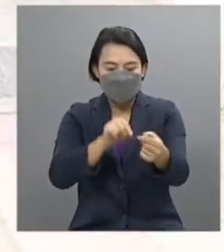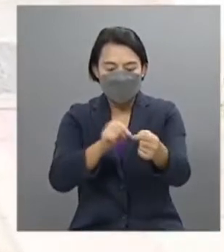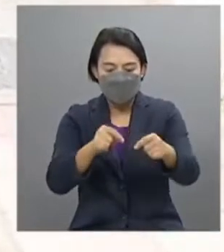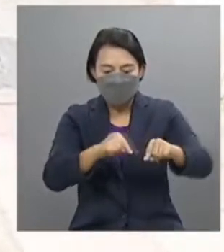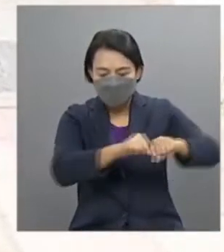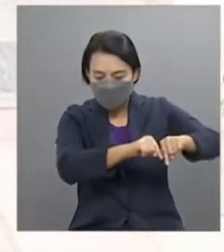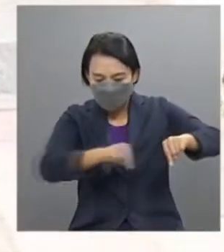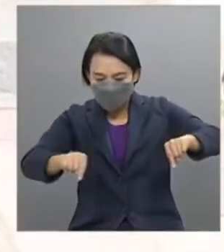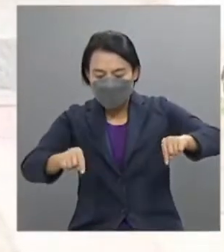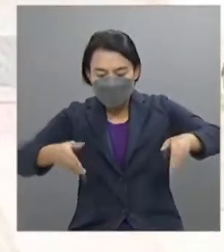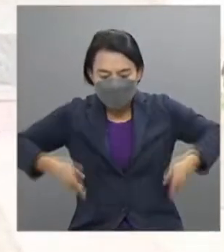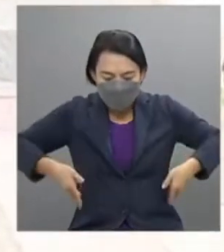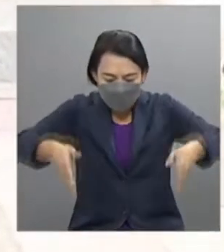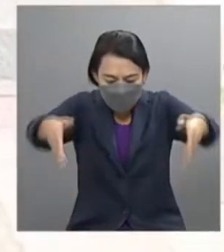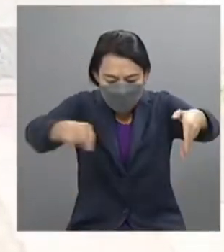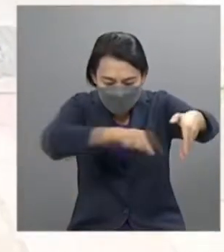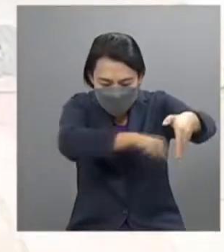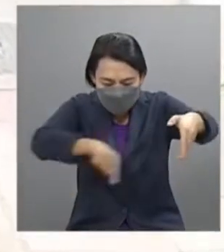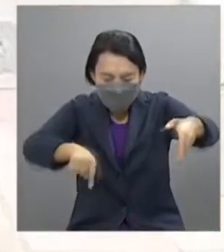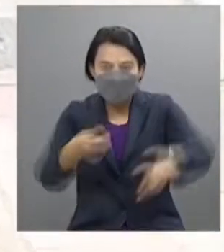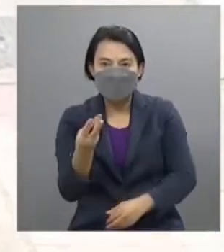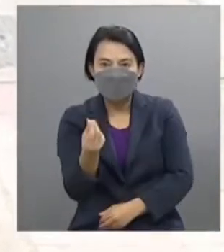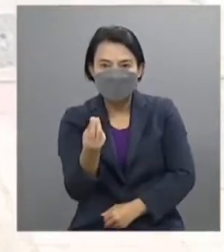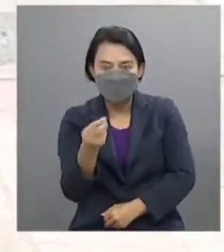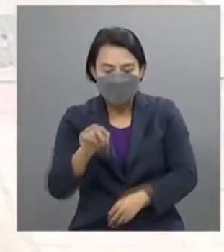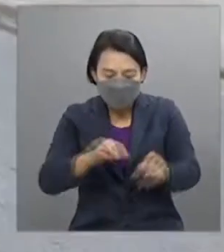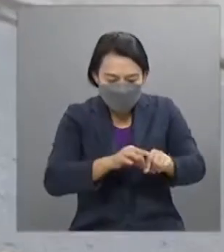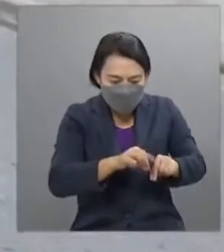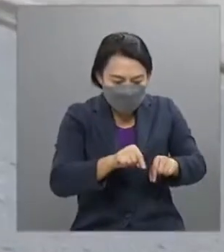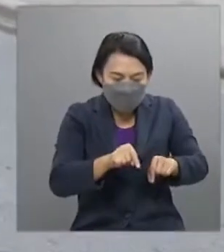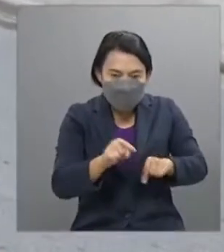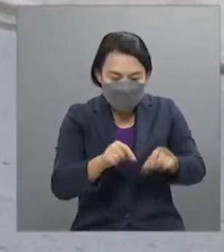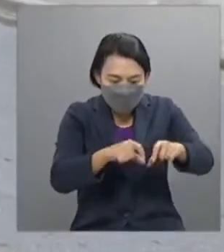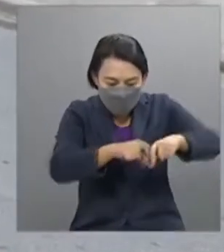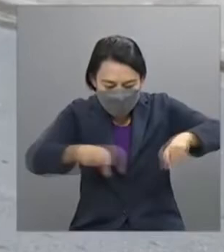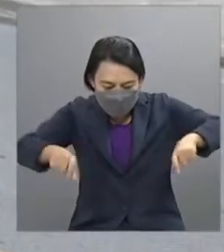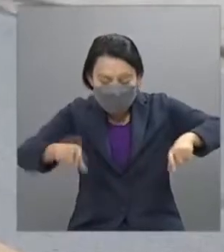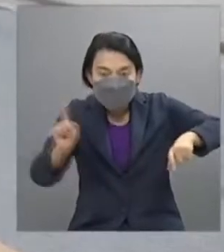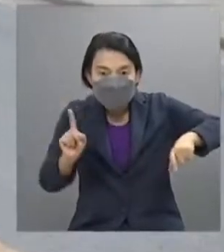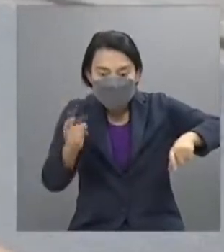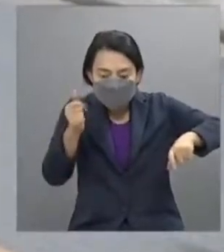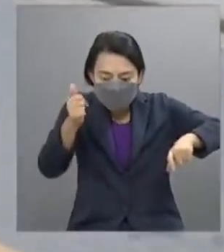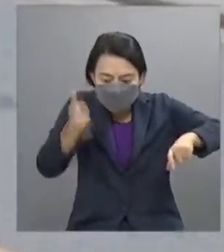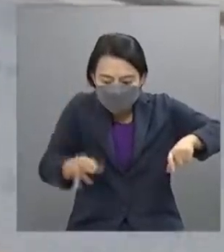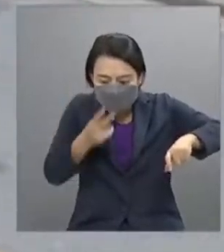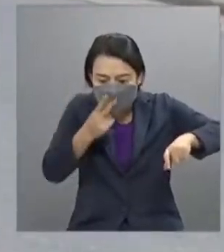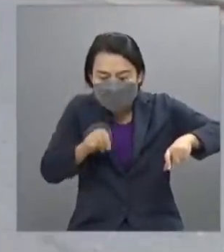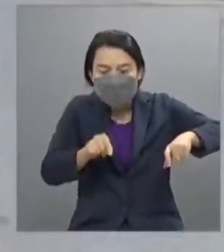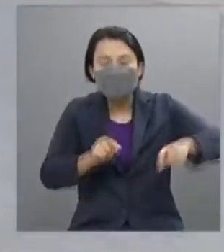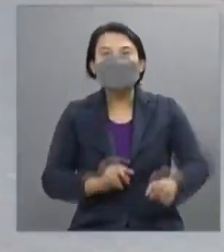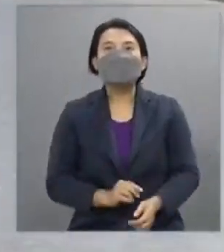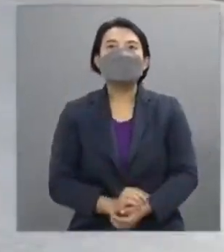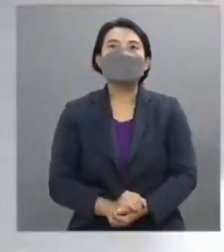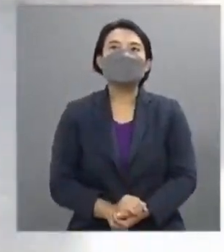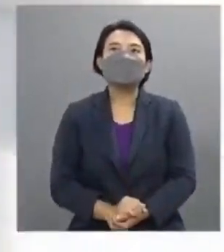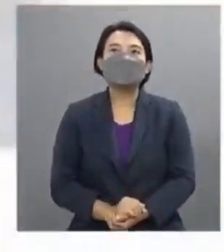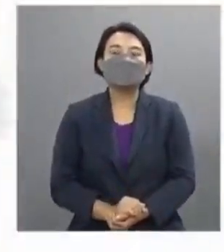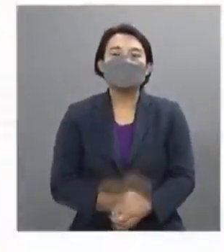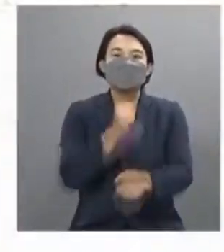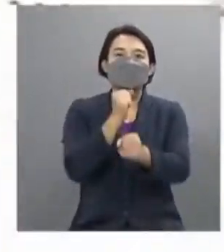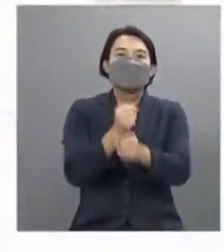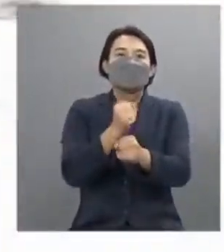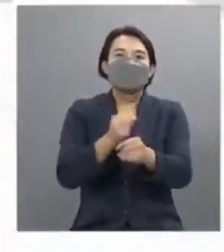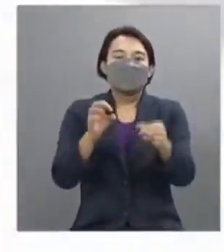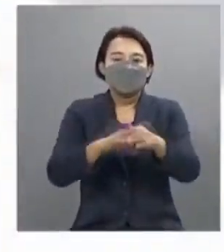เส้นทางเนี่ยนะคะว่าจะติดตั้งลูกระนาดชะลอความเร็วกันได้หรือไม่นะเพราะว่าการติดตั้งลูกระนาดอะค่ะ